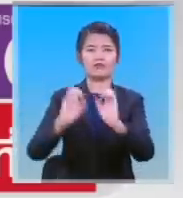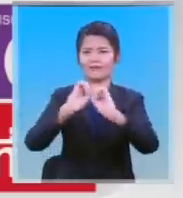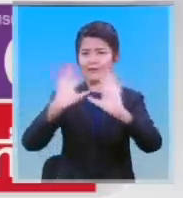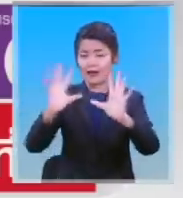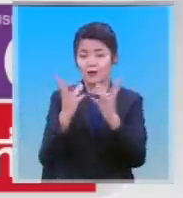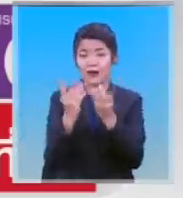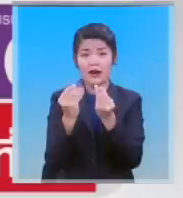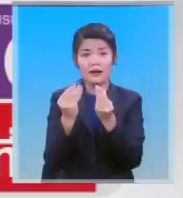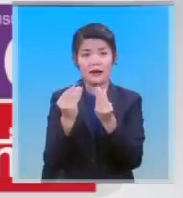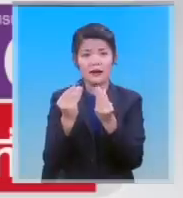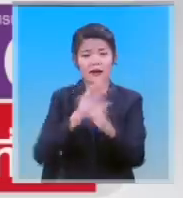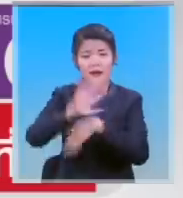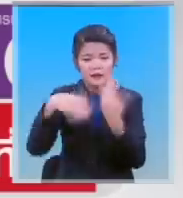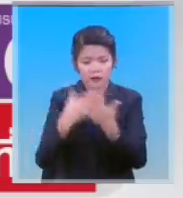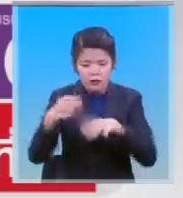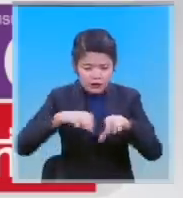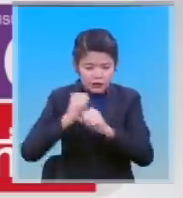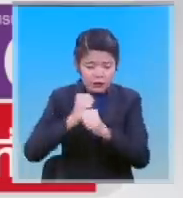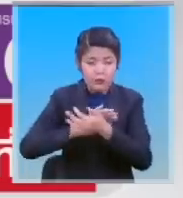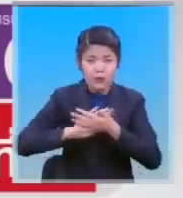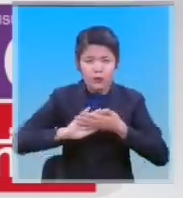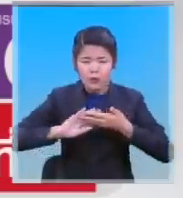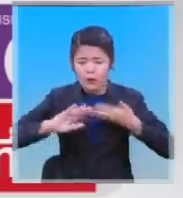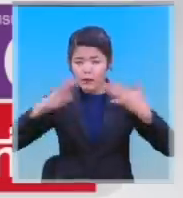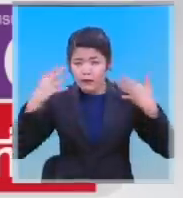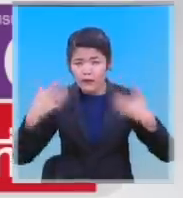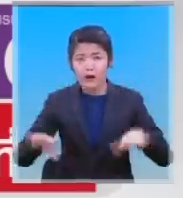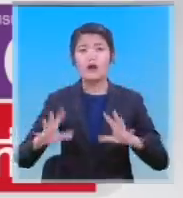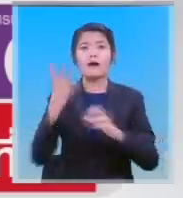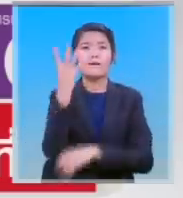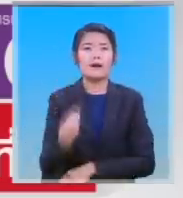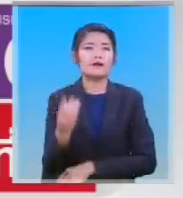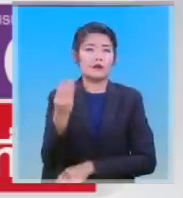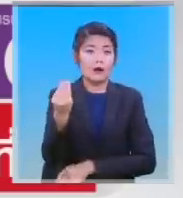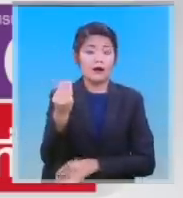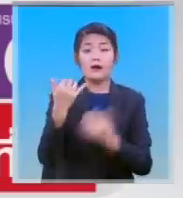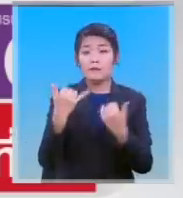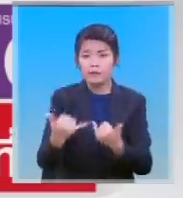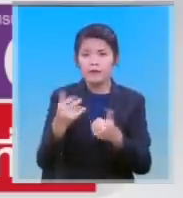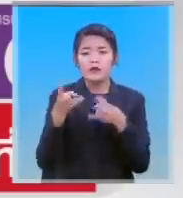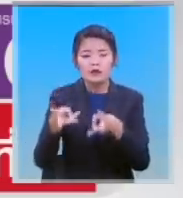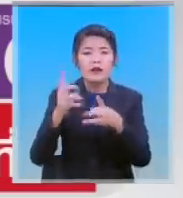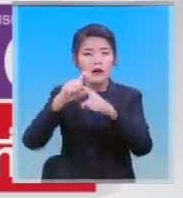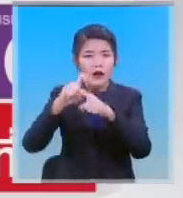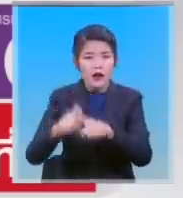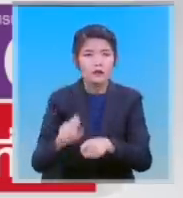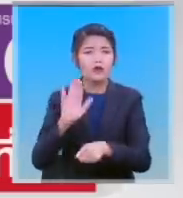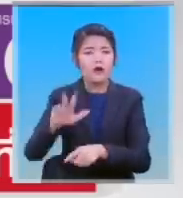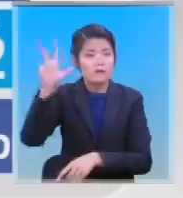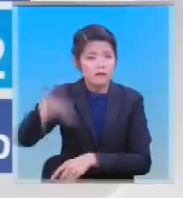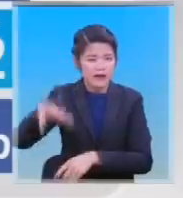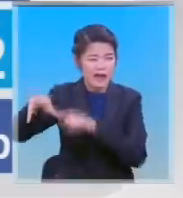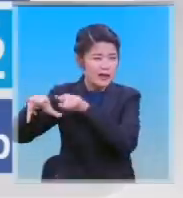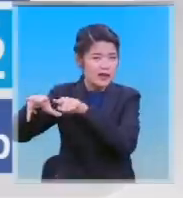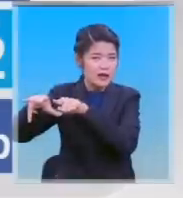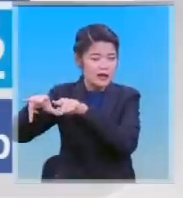ขที่เสร็จแล้วจบแล้วทุกอย่าง ผลึกแล้วเท่าไหร่นะฮะ เหลือเป็นเท่าไหร่กันแน่นะคะแต่ว่าอันนี้คือสูตรที่ทางฝั่งของเพื่อไทยจั